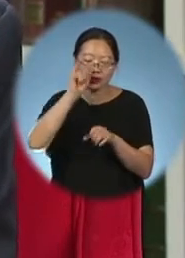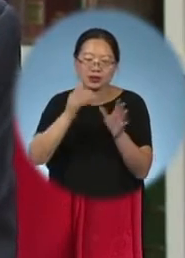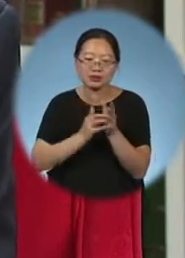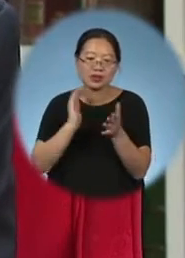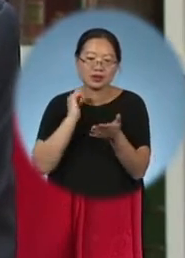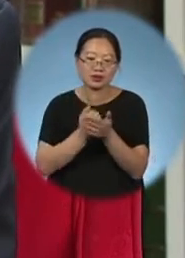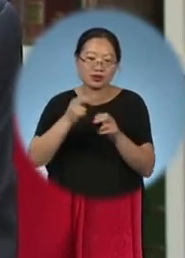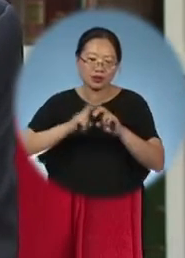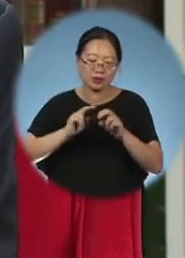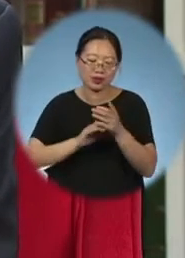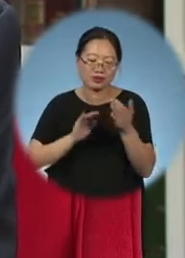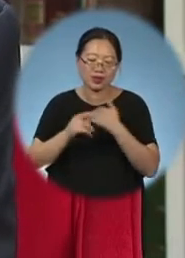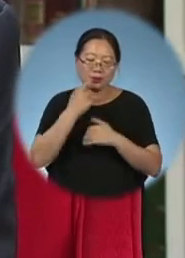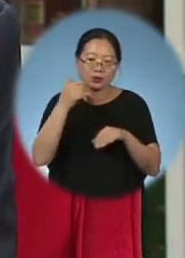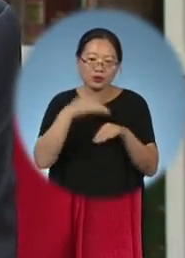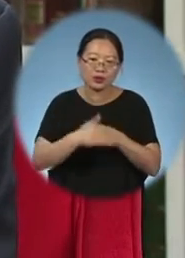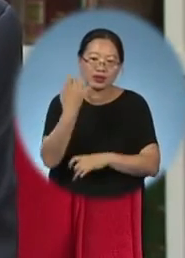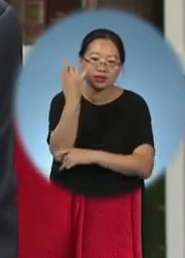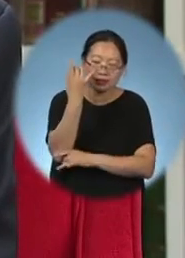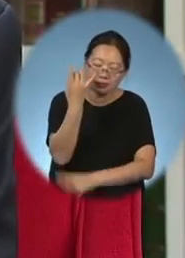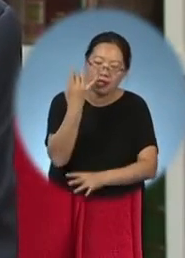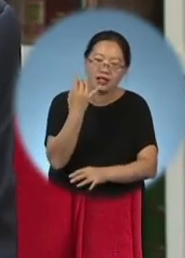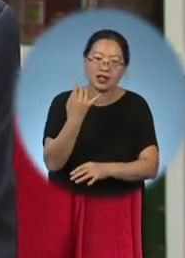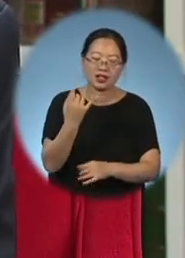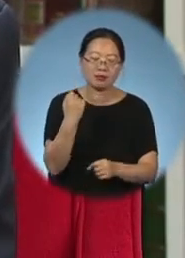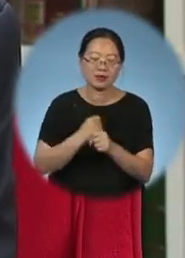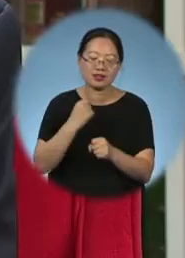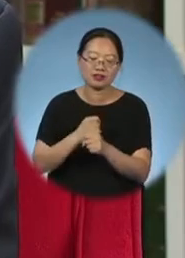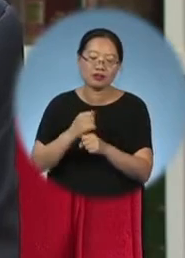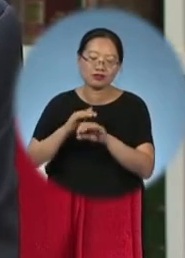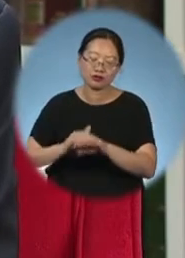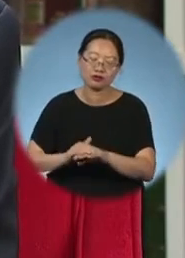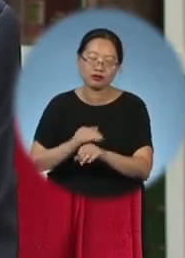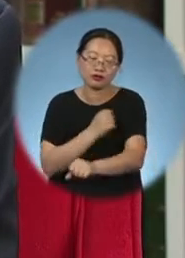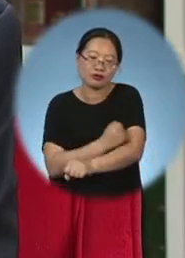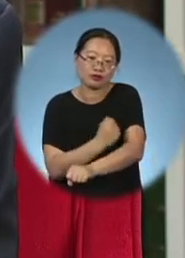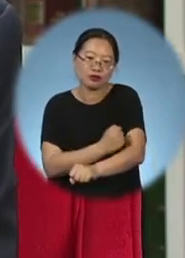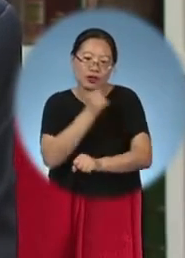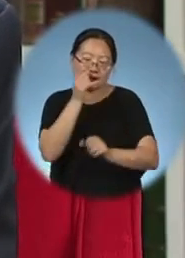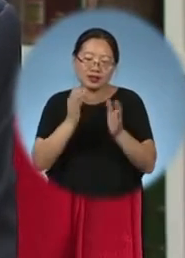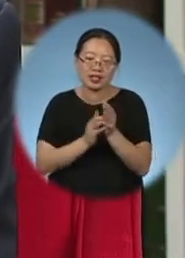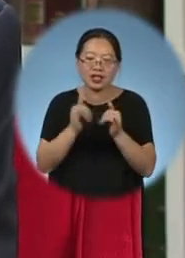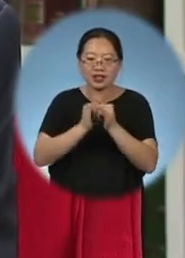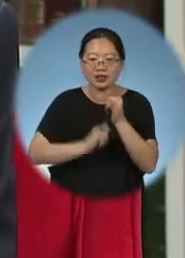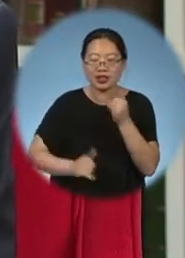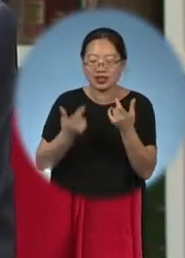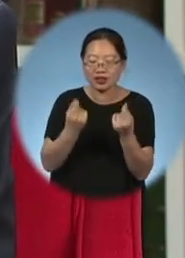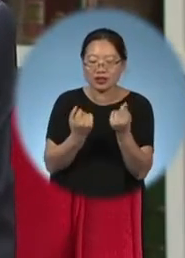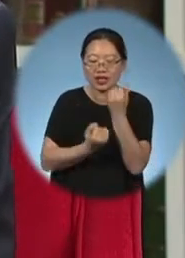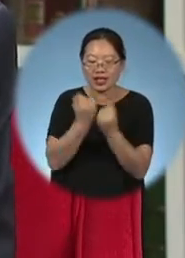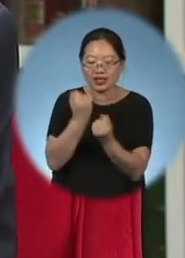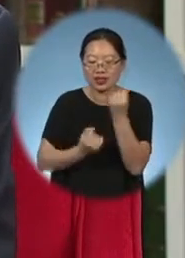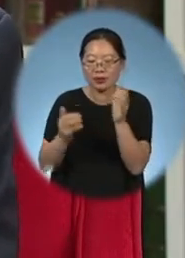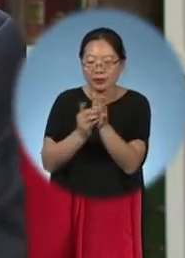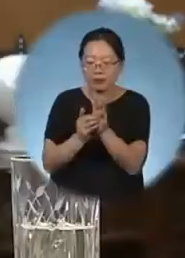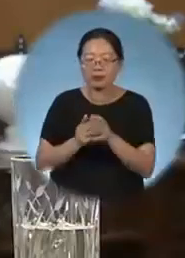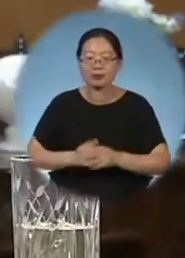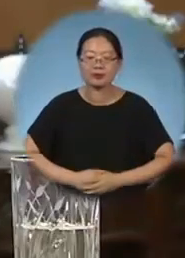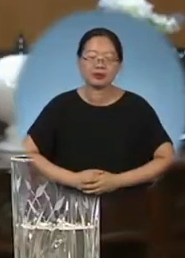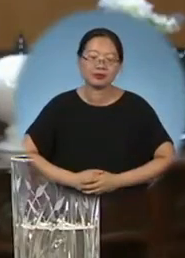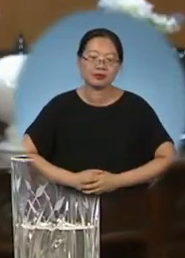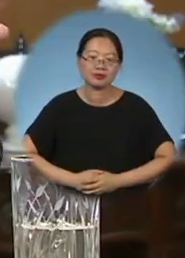대통령이 되고 나서도 민주주의의 기반을 이제 다지는데 예, 기여했다. 예. 제가 이제 역사를 이렇게 해석한 거예요. 그렇죠. 그러니까